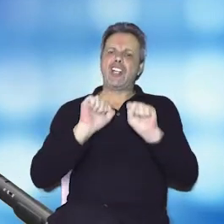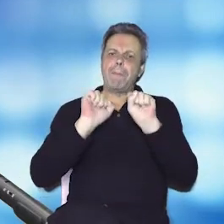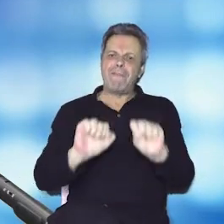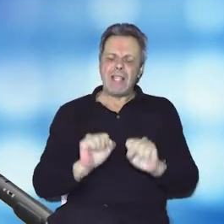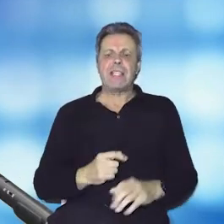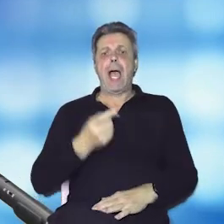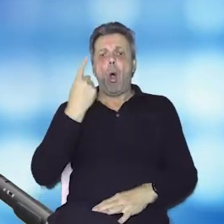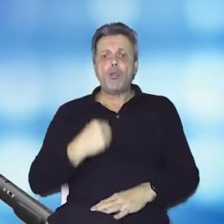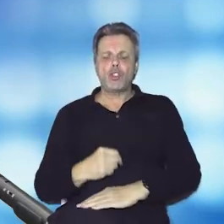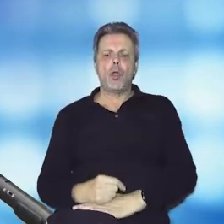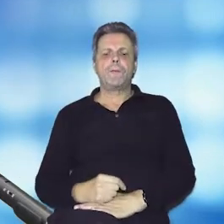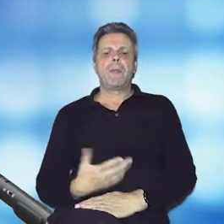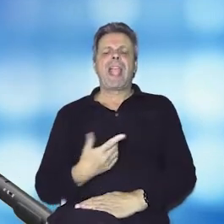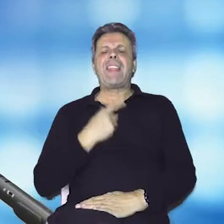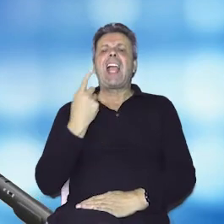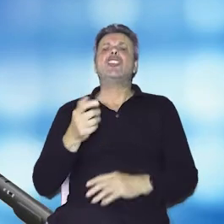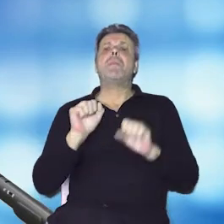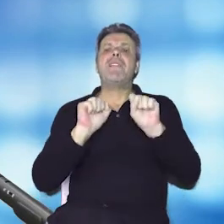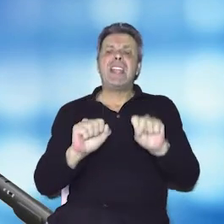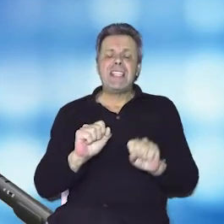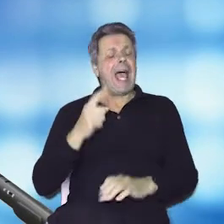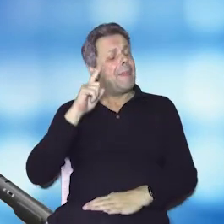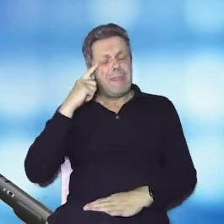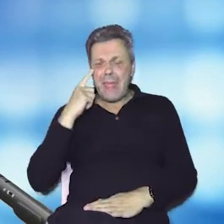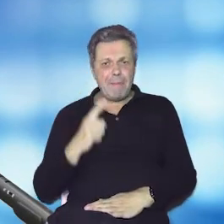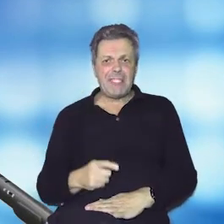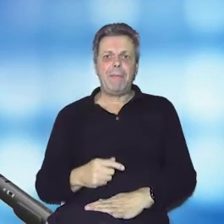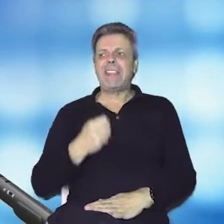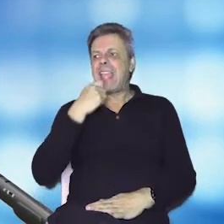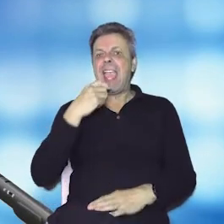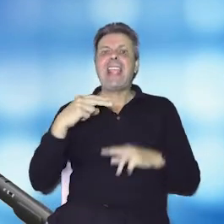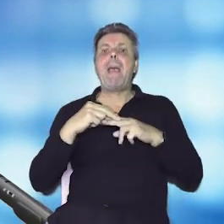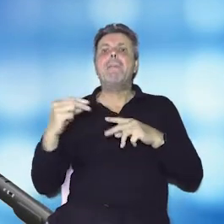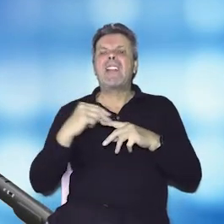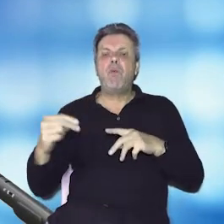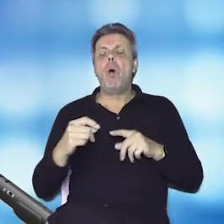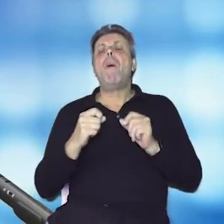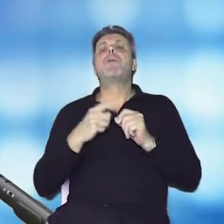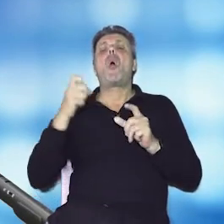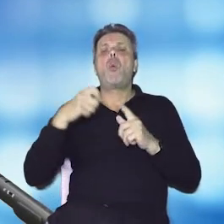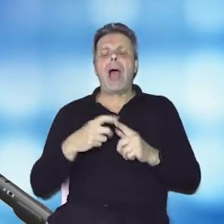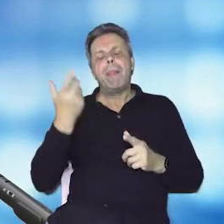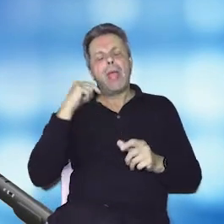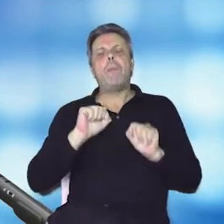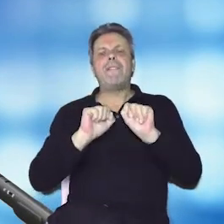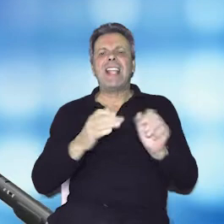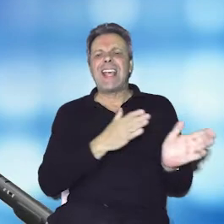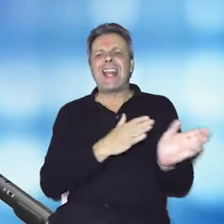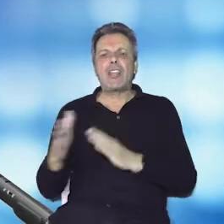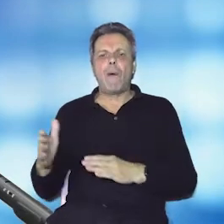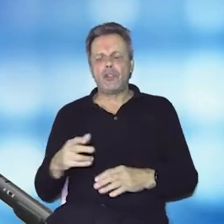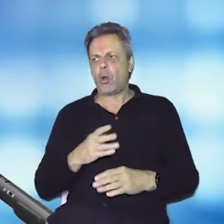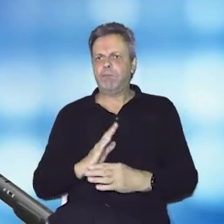prevencija, odnosno kad kažem prevencija, ne mislim da jede mrkvu i brokulu, nego mislim na prevenciju